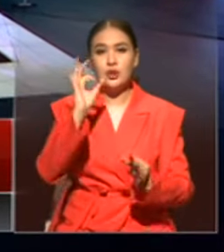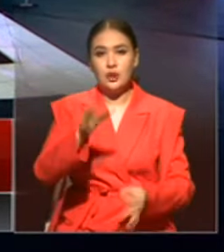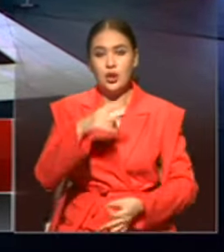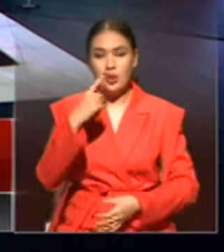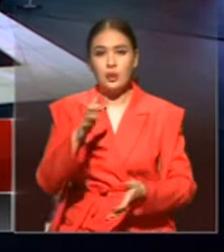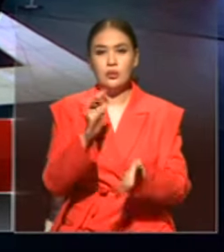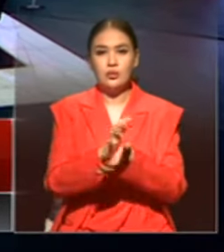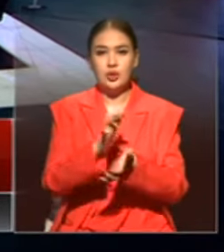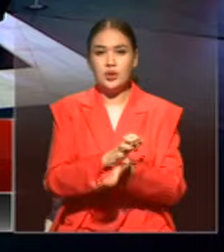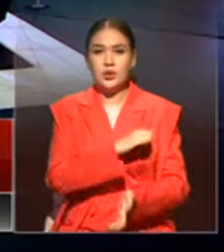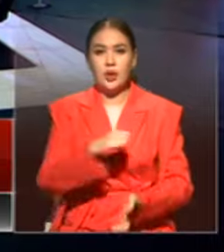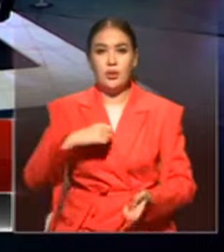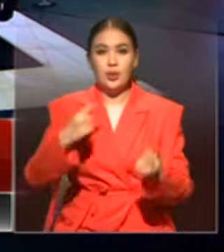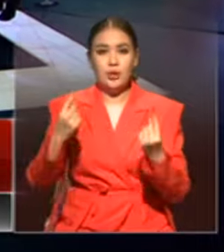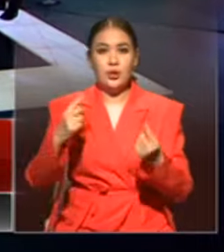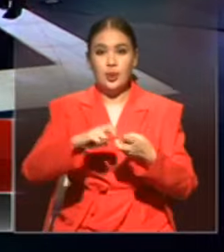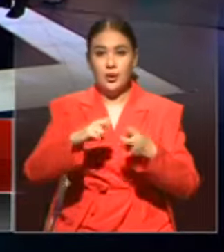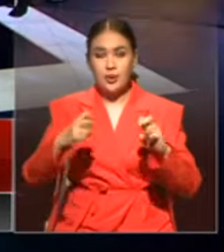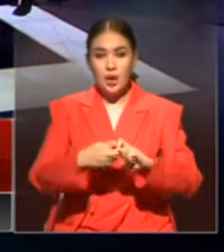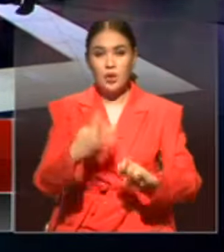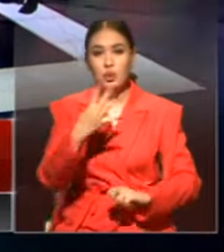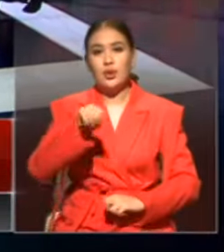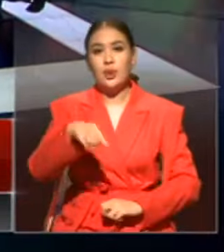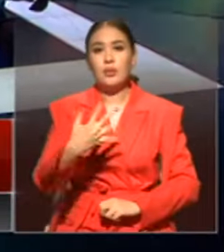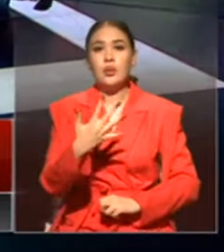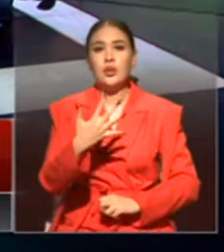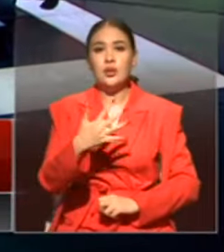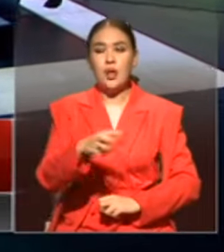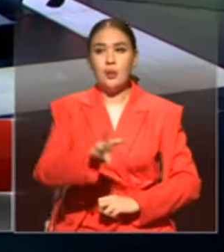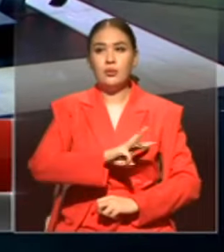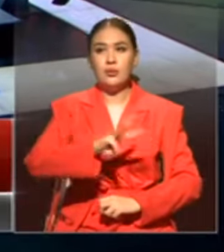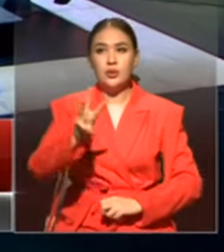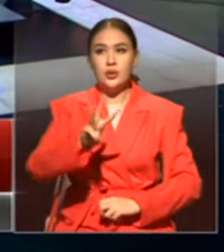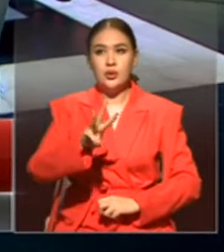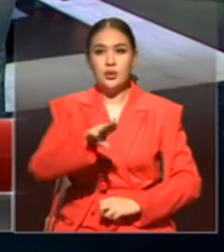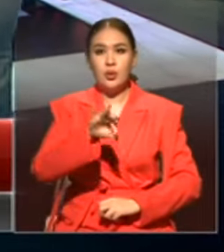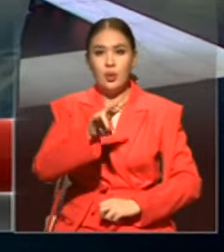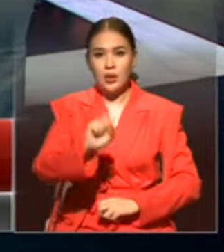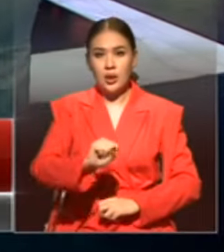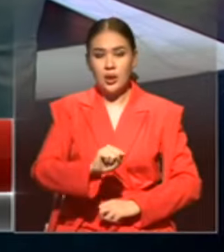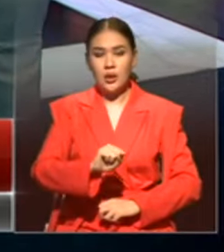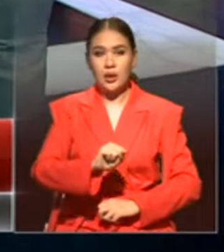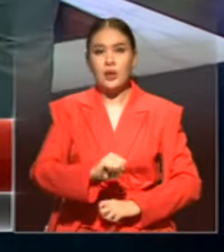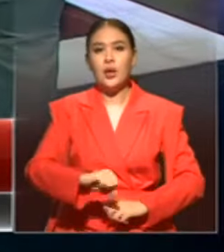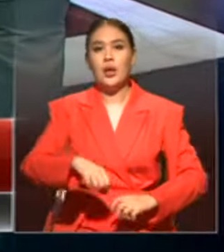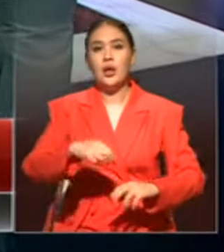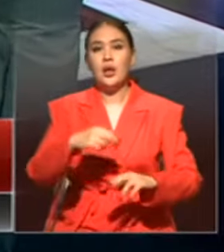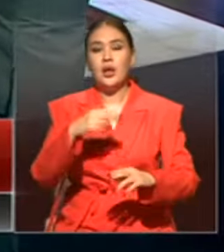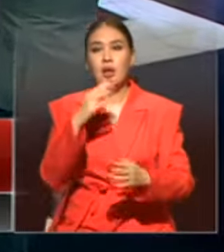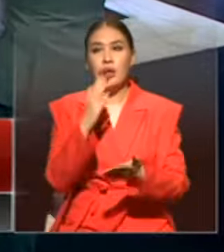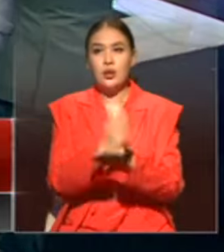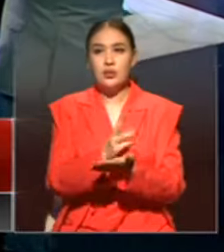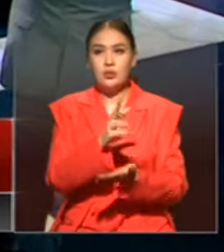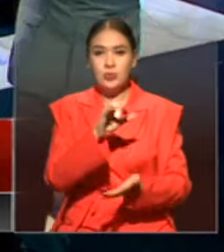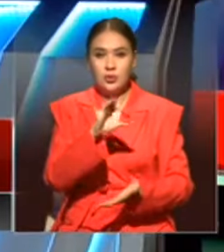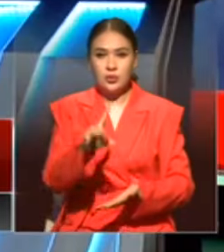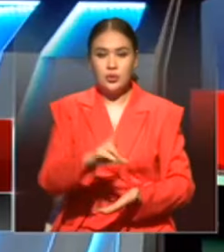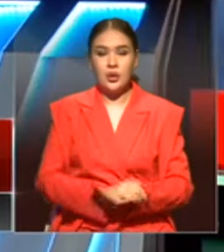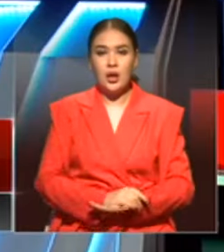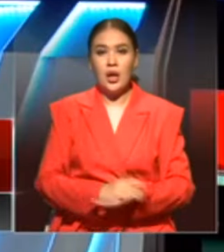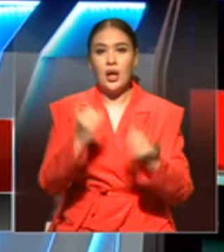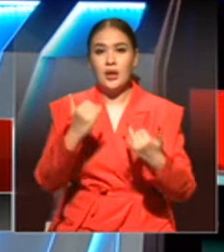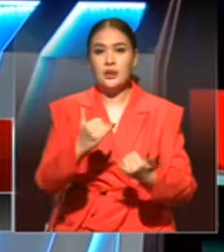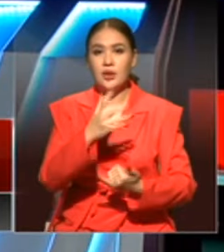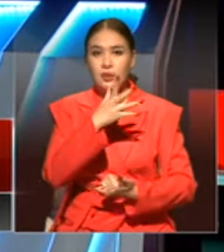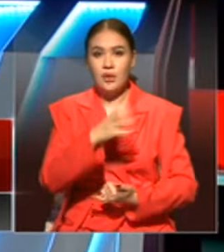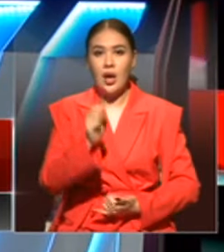қоқыс мәселесі. Елімізде жыл сайын 4,5 миллион тоннадай тұрмыстық қатты қалдық түзіледі. Қазіргі таңда